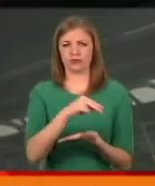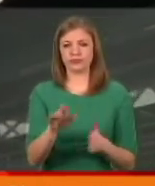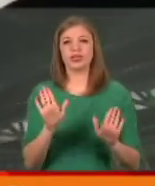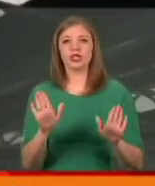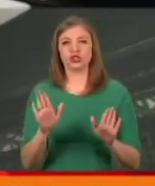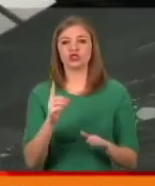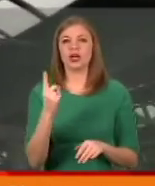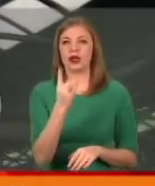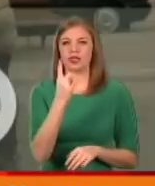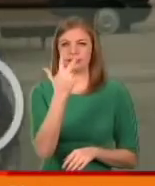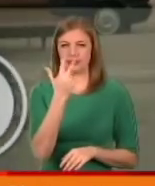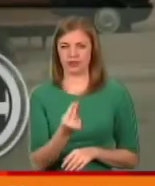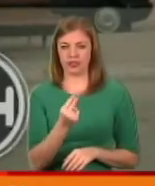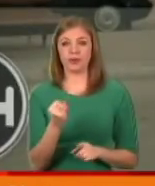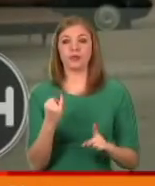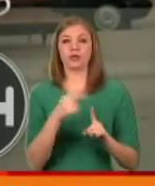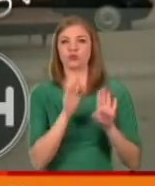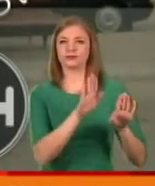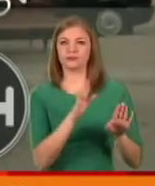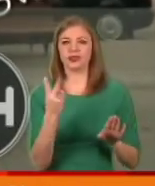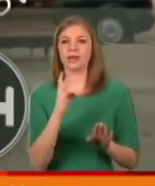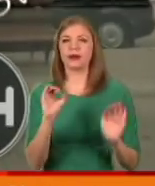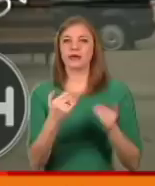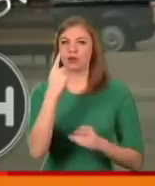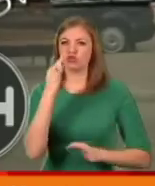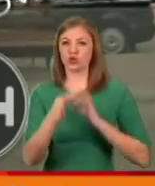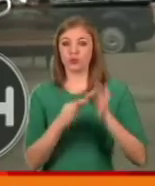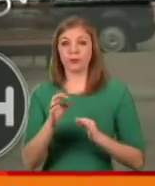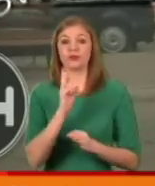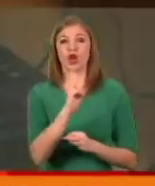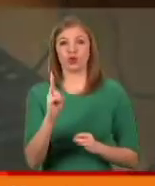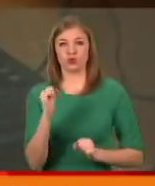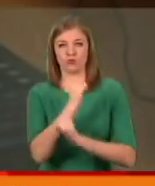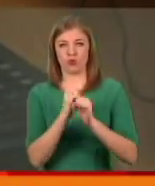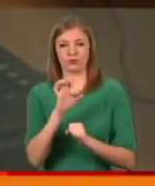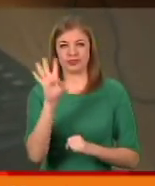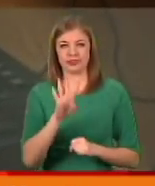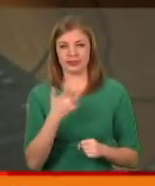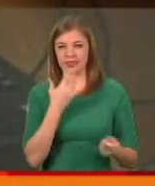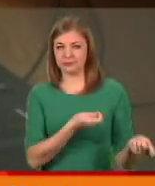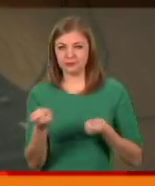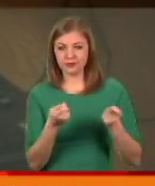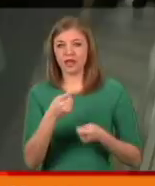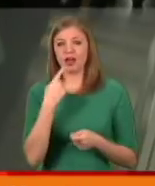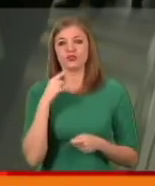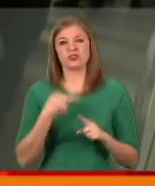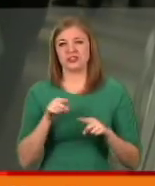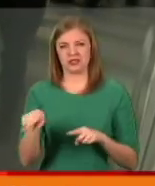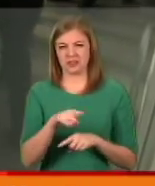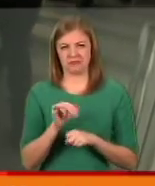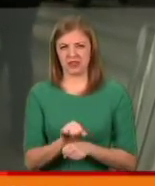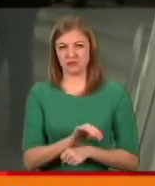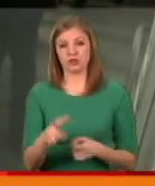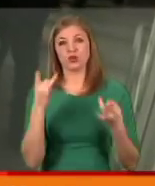лише раз на 3 дні. Та ще й пробути там доведеться не менше доби. Але ті, хто веде боротьбу із сірим імпортом, кажуть, човників це не